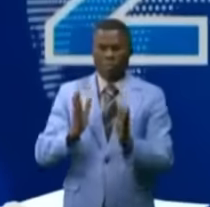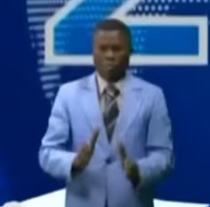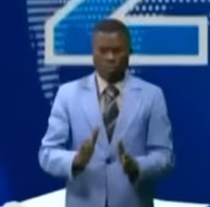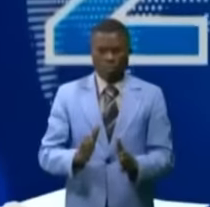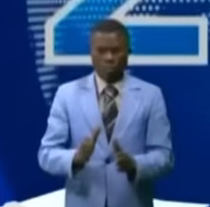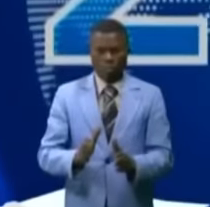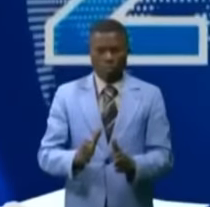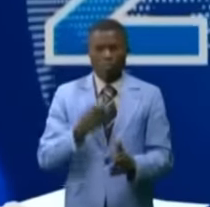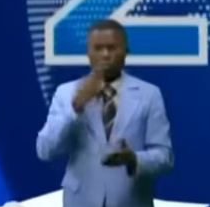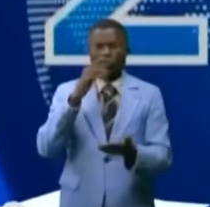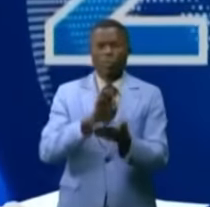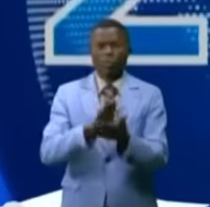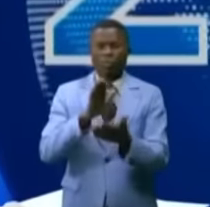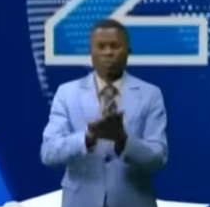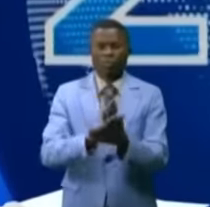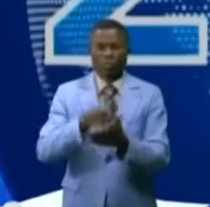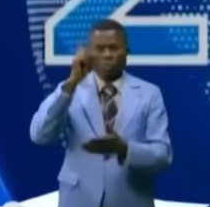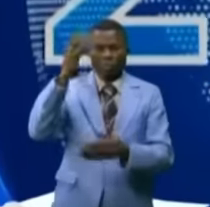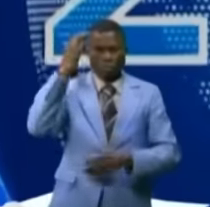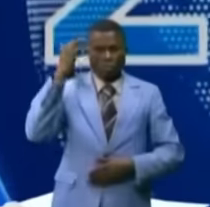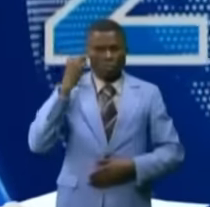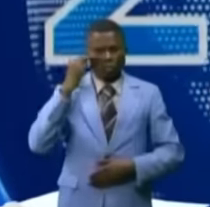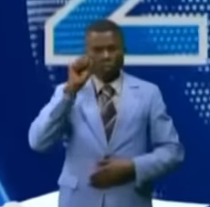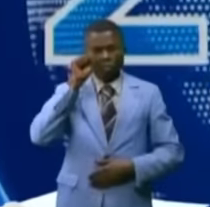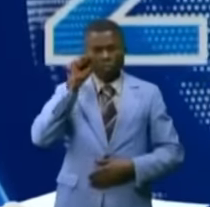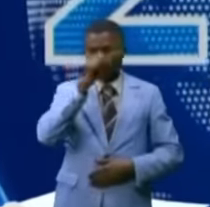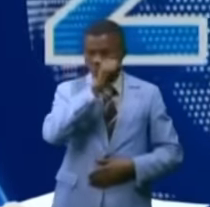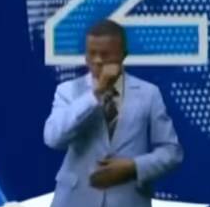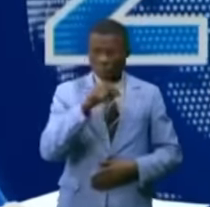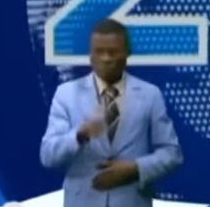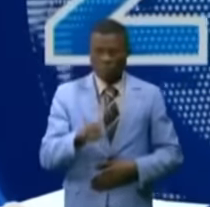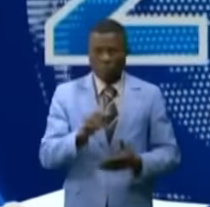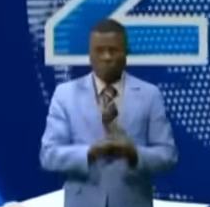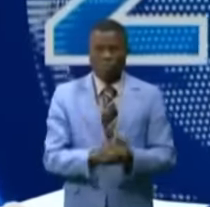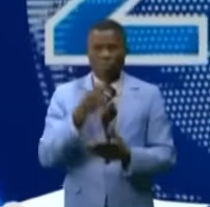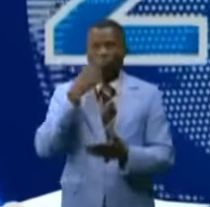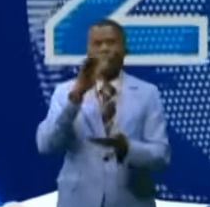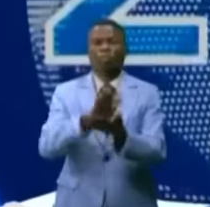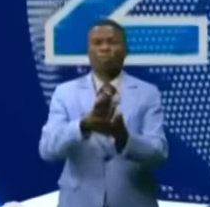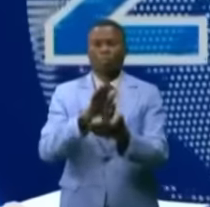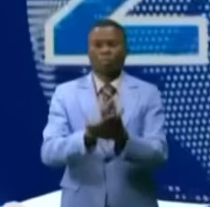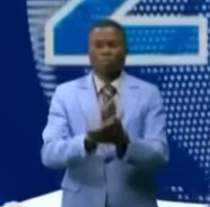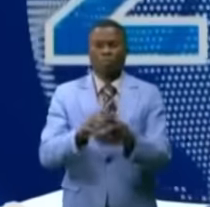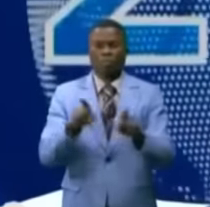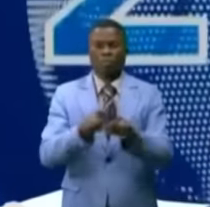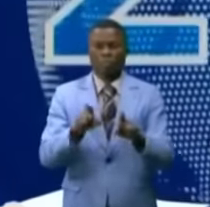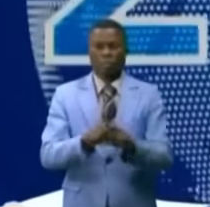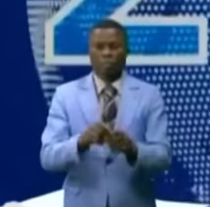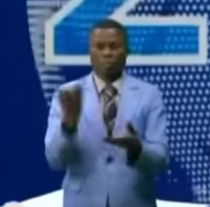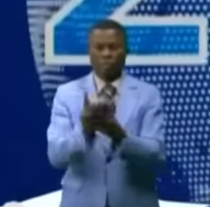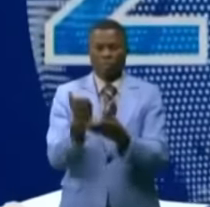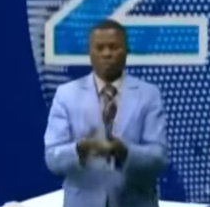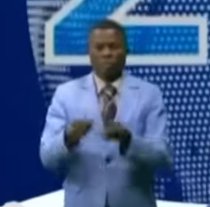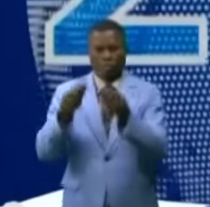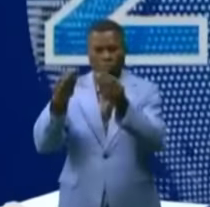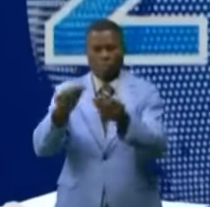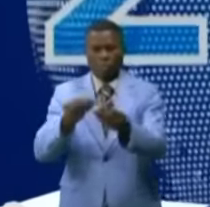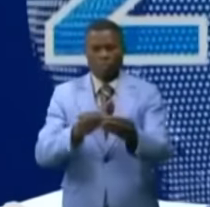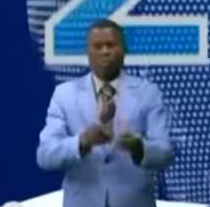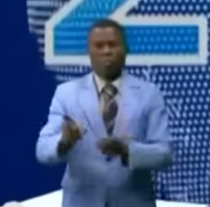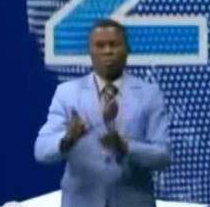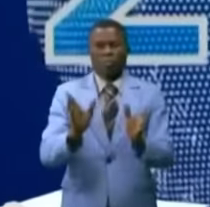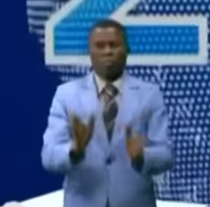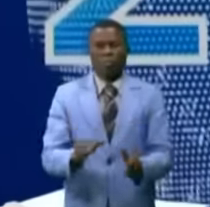CIRAP remercient vivement le Premier ministre Jean-Michel Samalukonde des remerciements sous forme d'un mémorandum déposé au directeur de